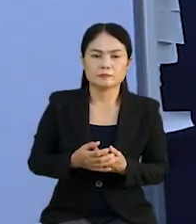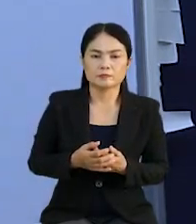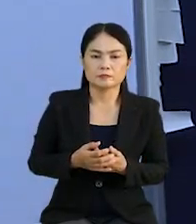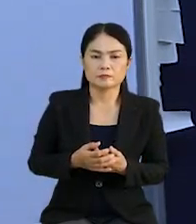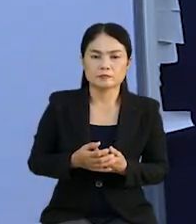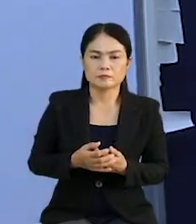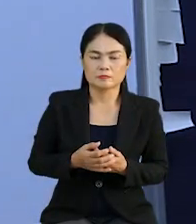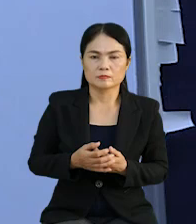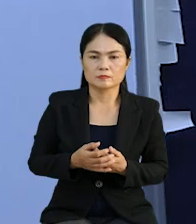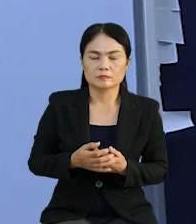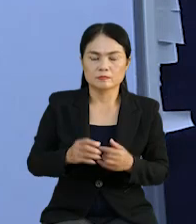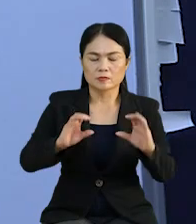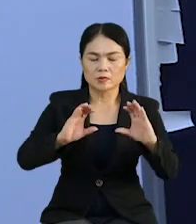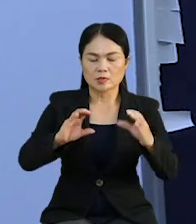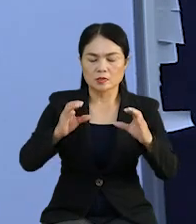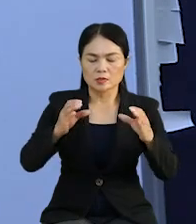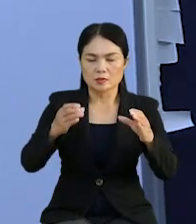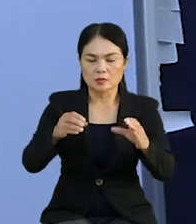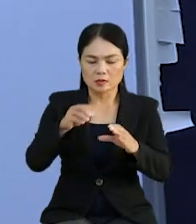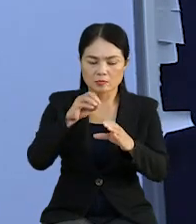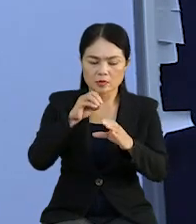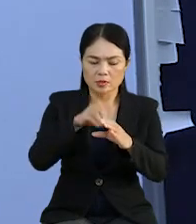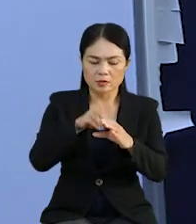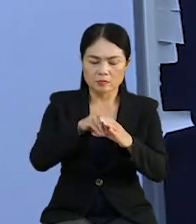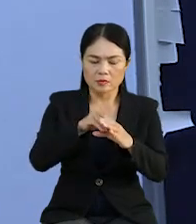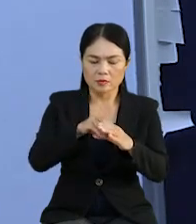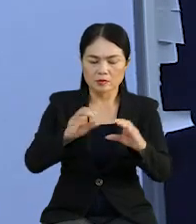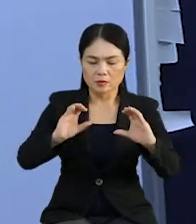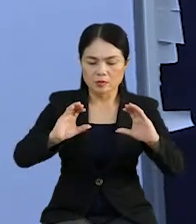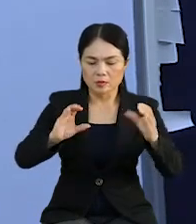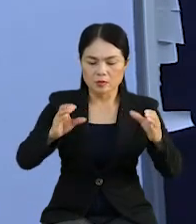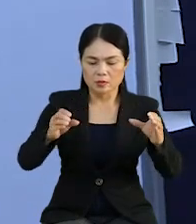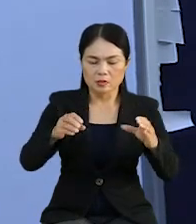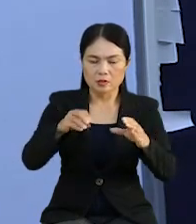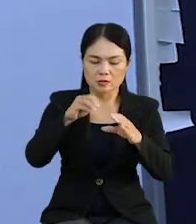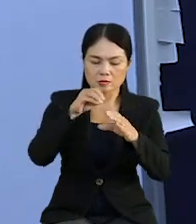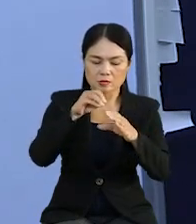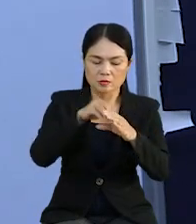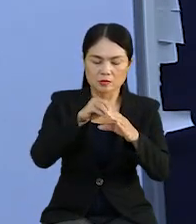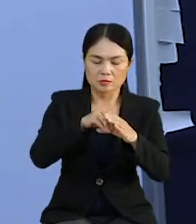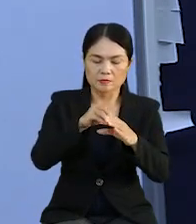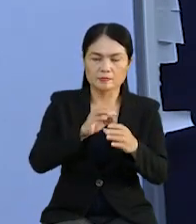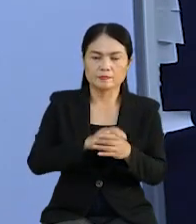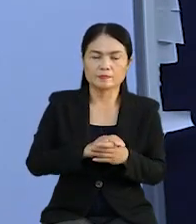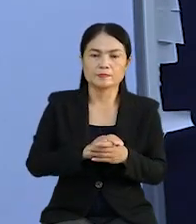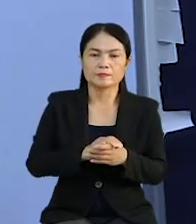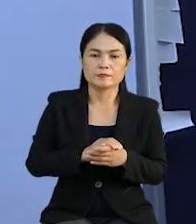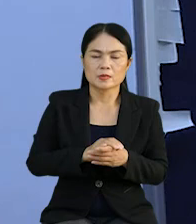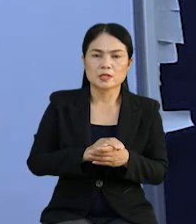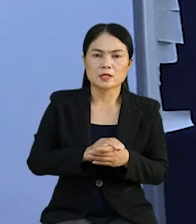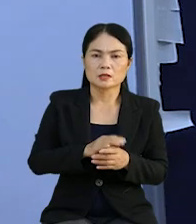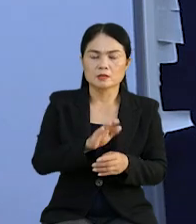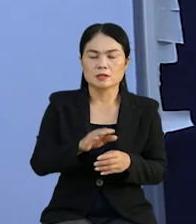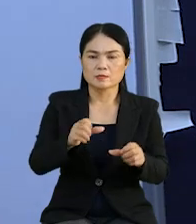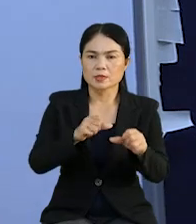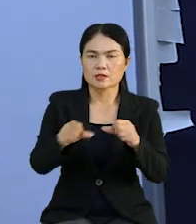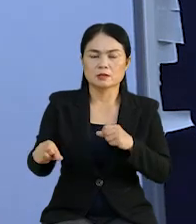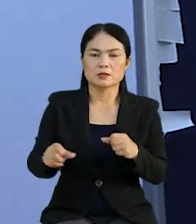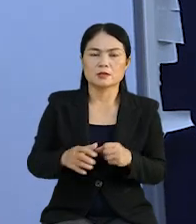กรมหุ้นวินิยกตุนบาทกรมหุ้นวินิยกตุนตาก่อนอันบรรทออติด